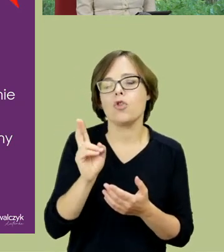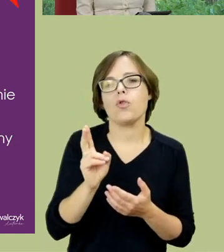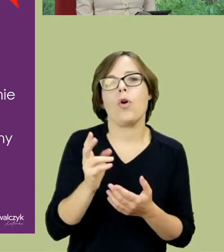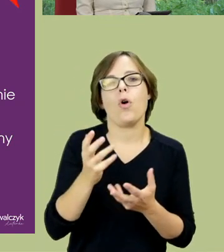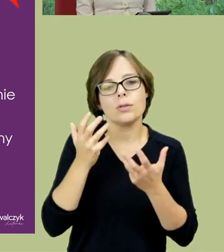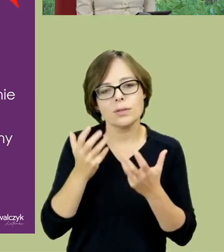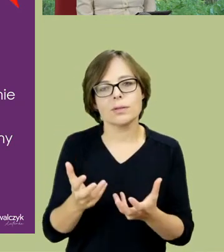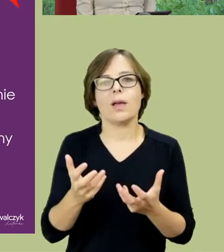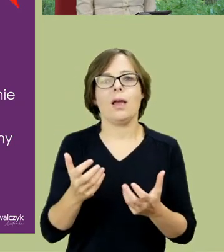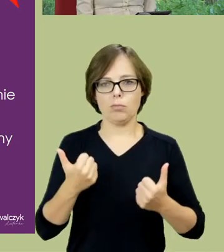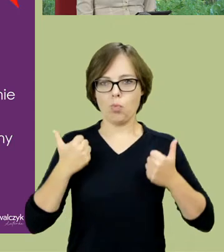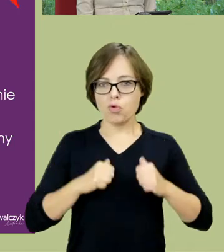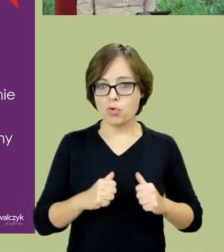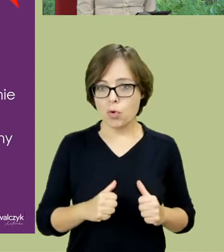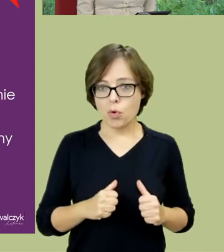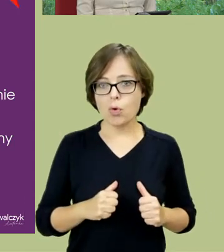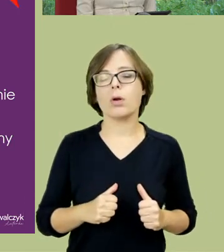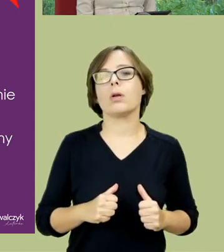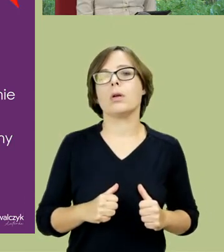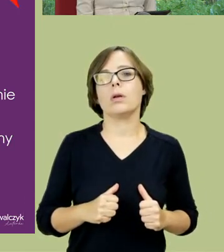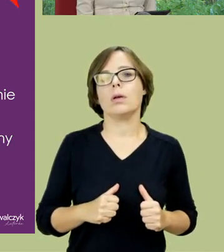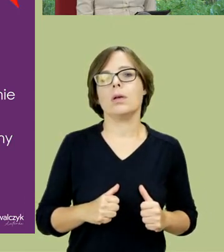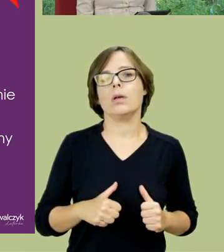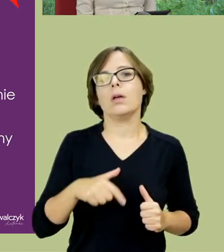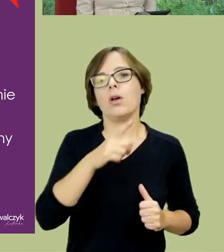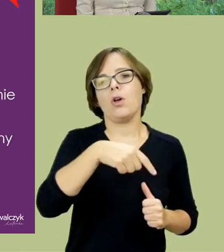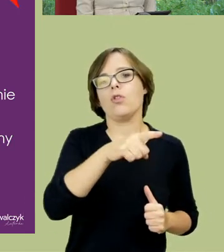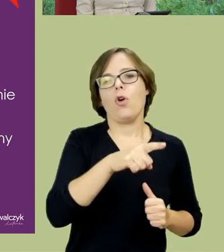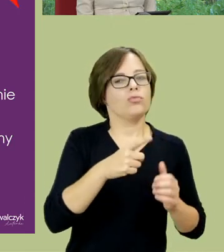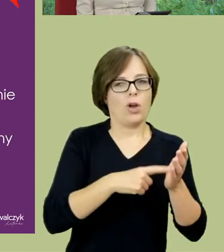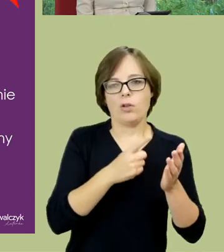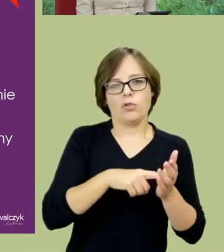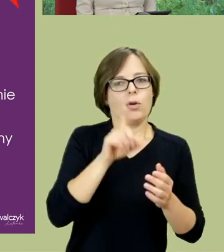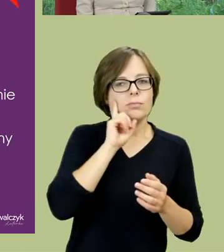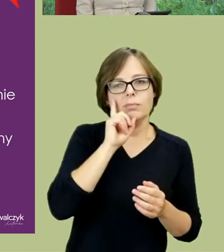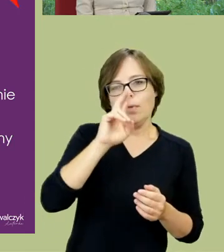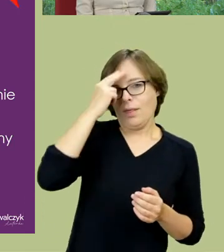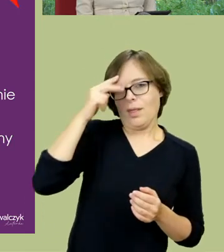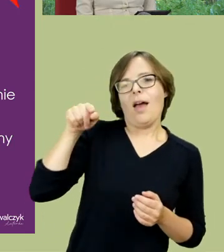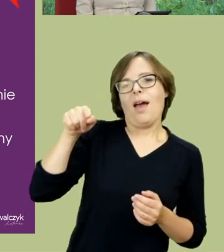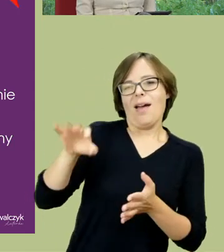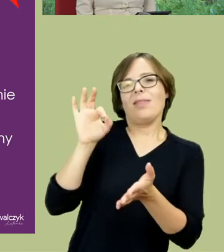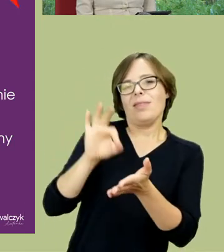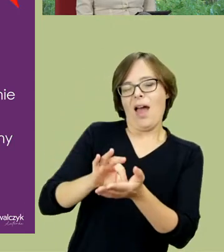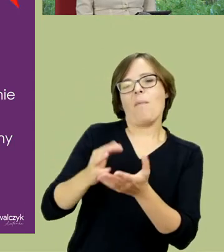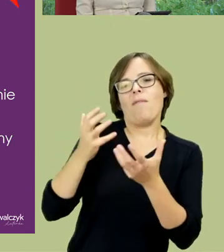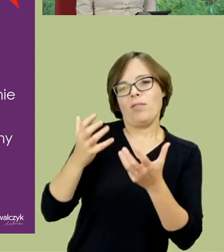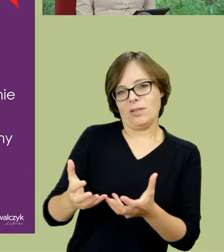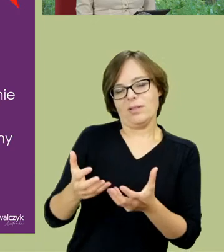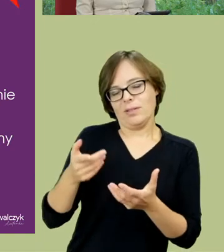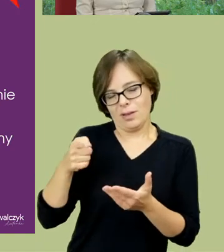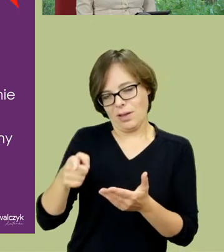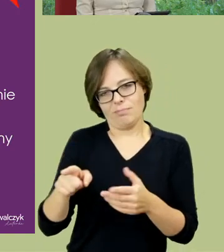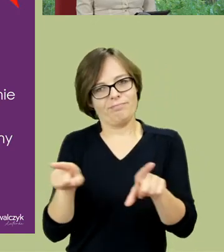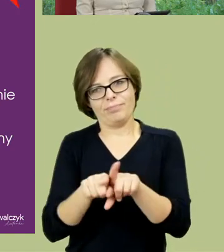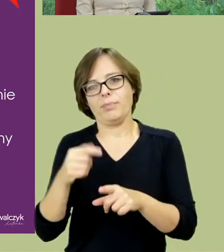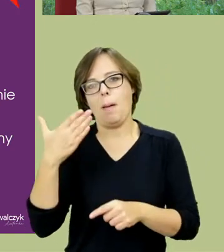założyć mundur. No właściwie do II wojny światowej, myślę, włącznie. O tym jeszcze trochę